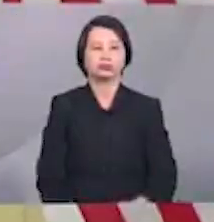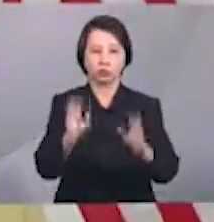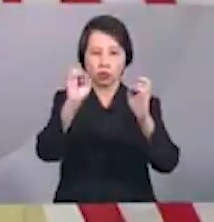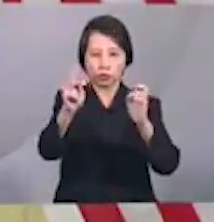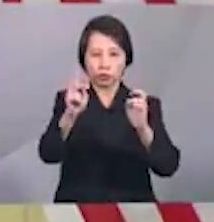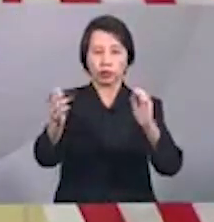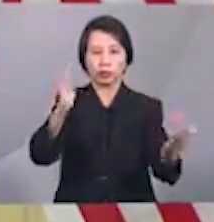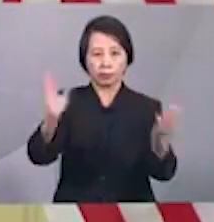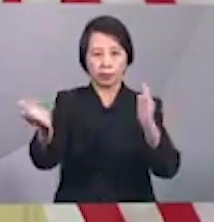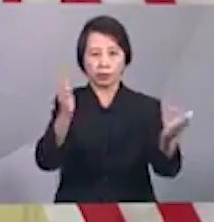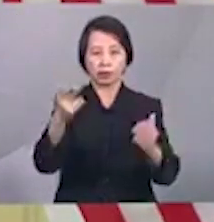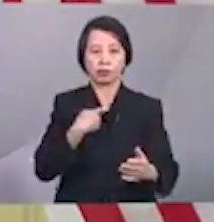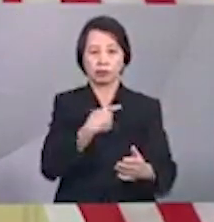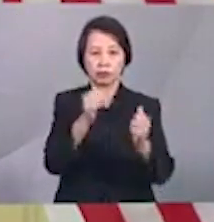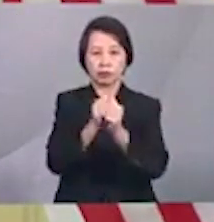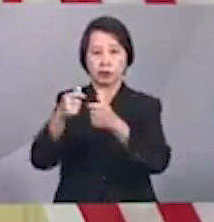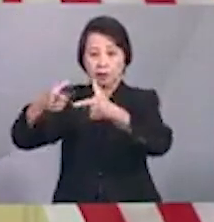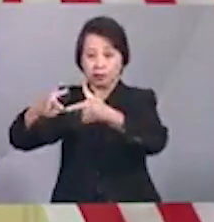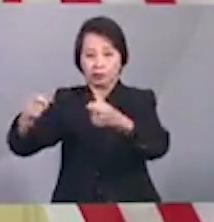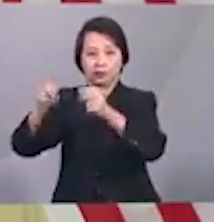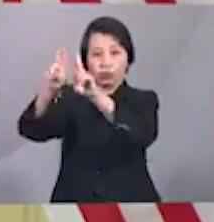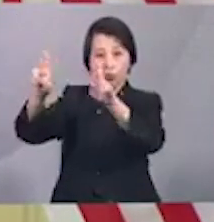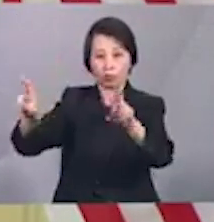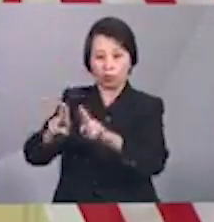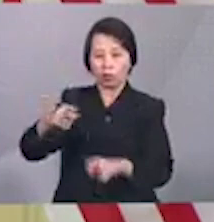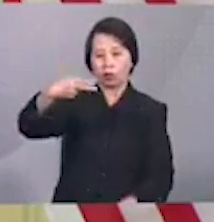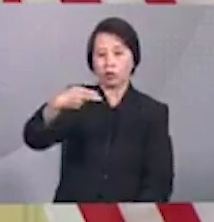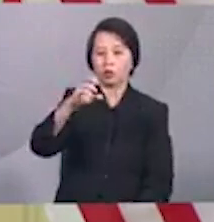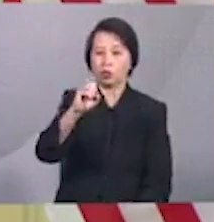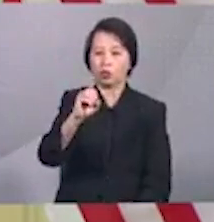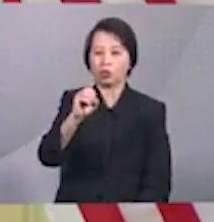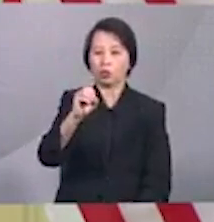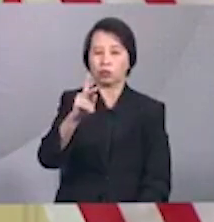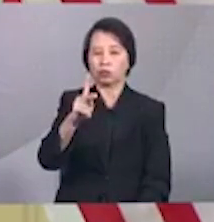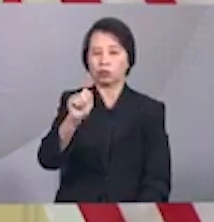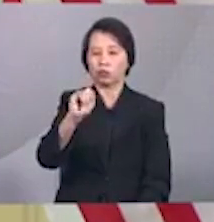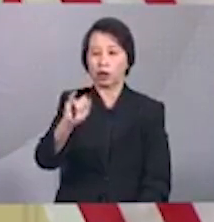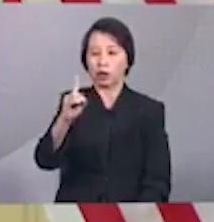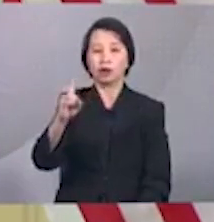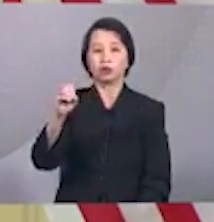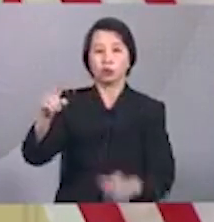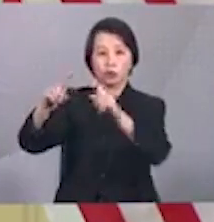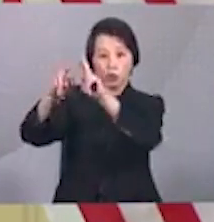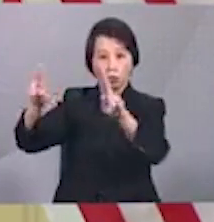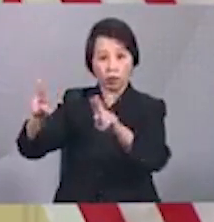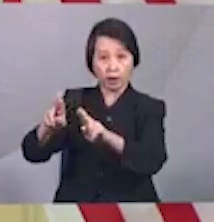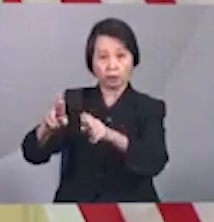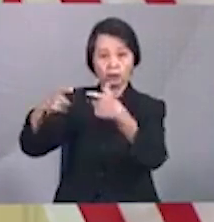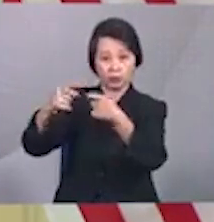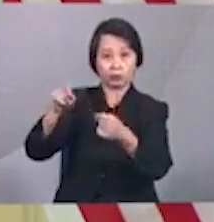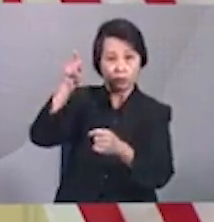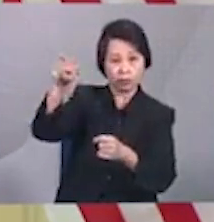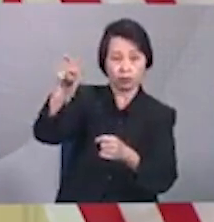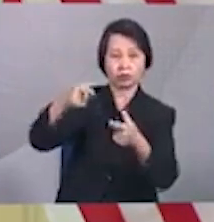perbandingan kita dengan Hokkaido di Jepun ya. Kalau kita lihat di Jepun, di